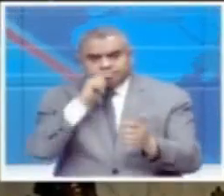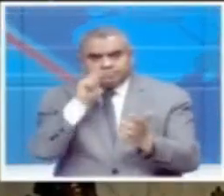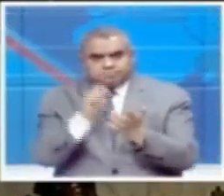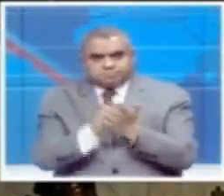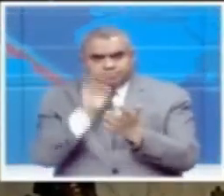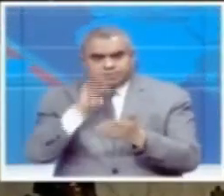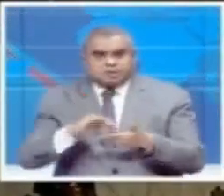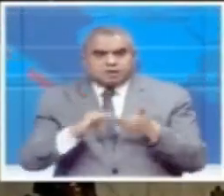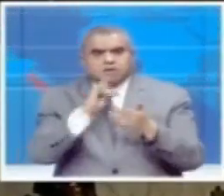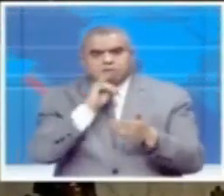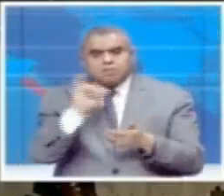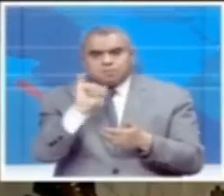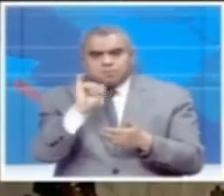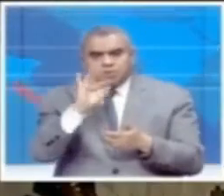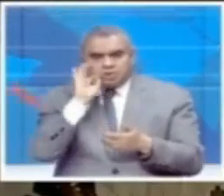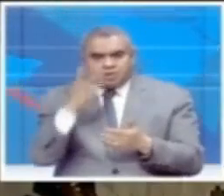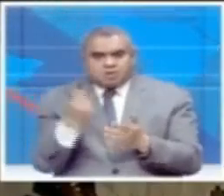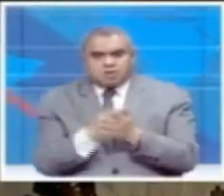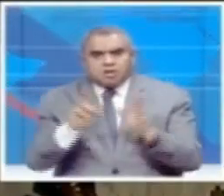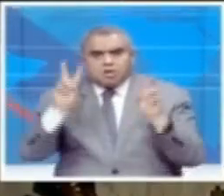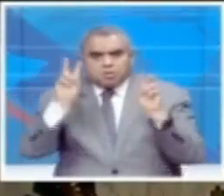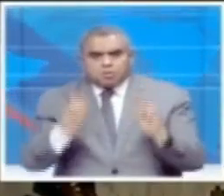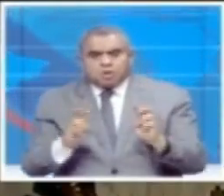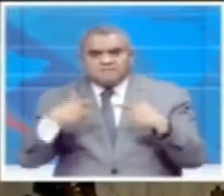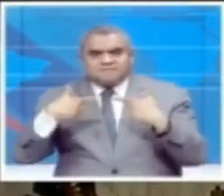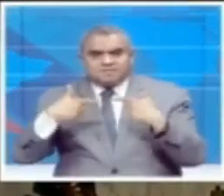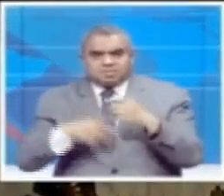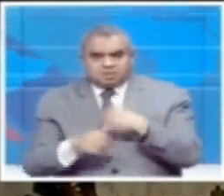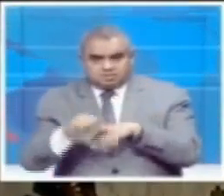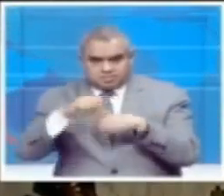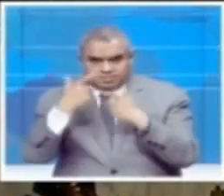على ضرورة تحقيق وقف إطلاق النار.